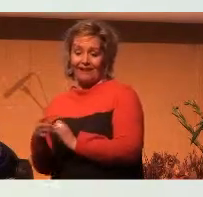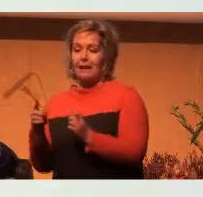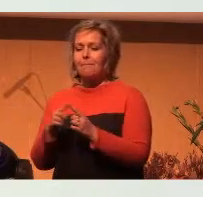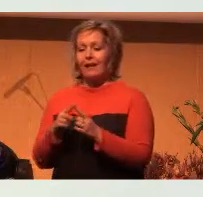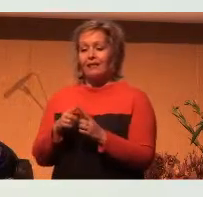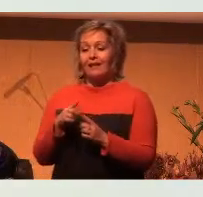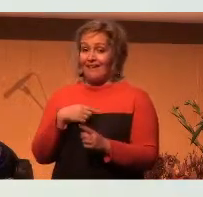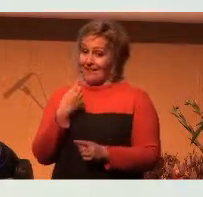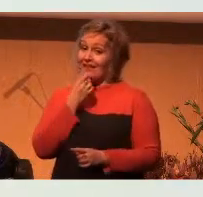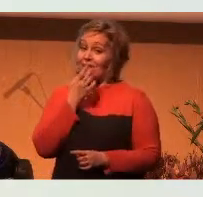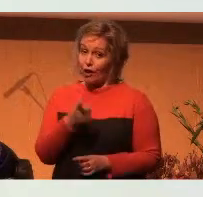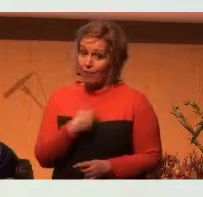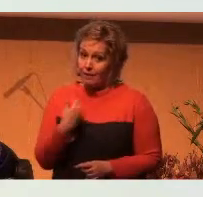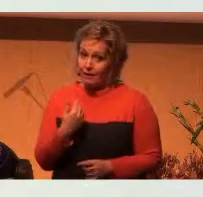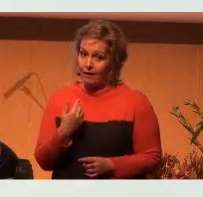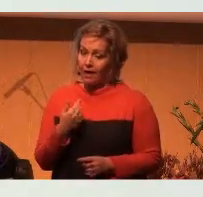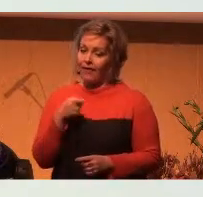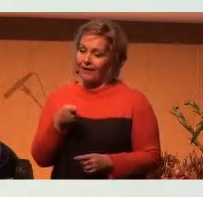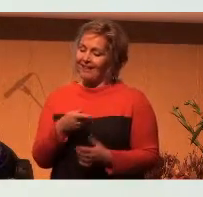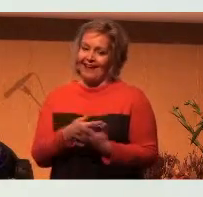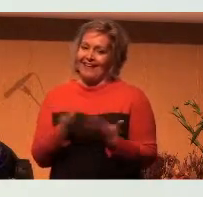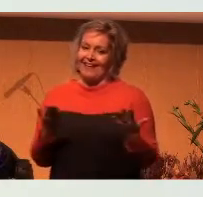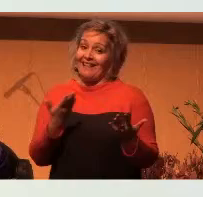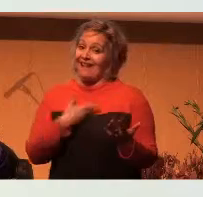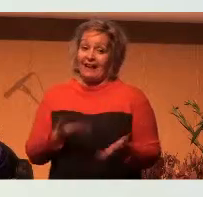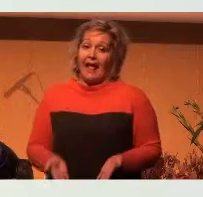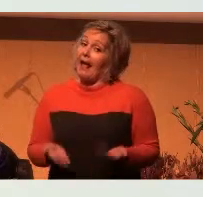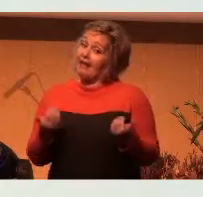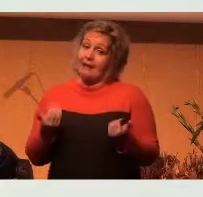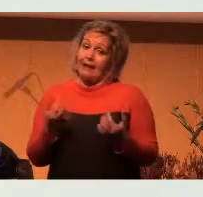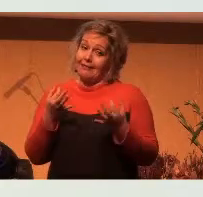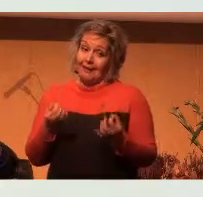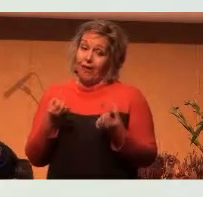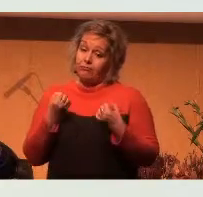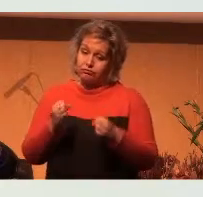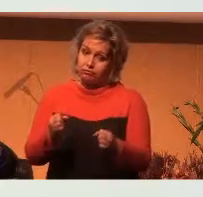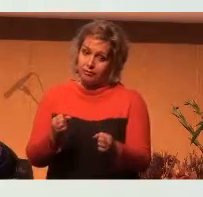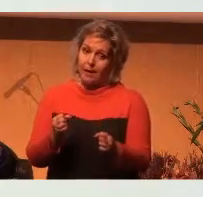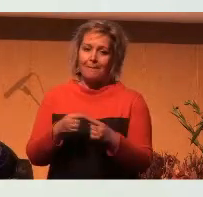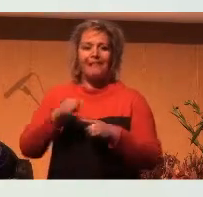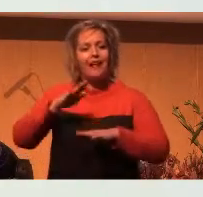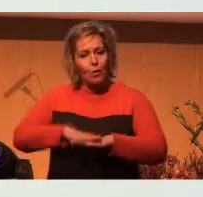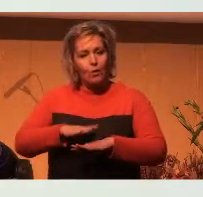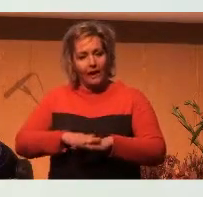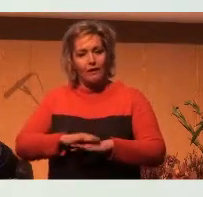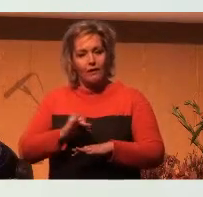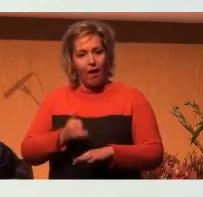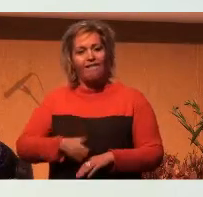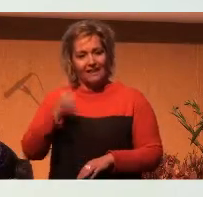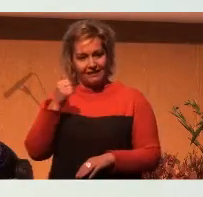vi innrømmer flatt at dette ikke en veldig enkel ting å få til, men det altså grunnleggende veldig viktig.